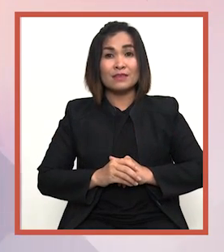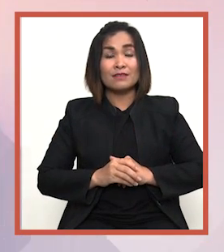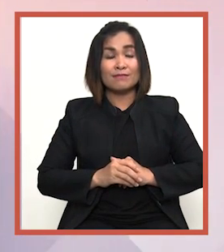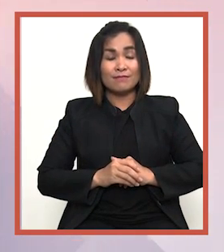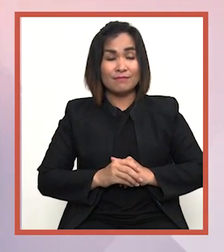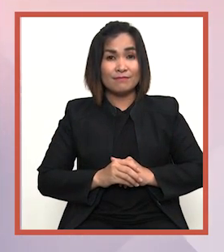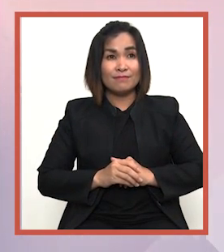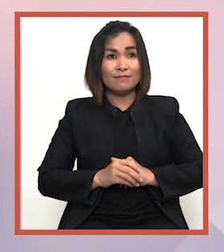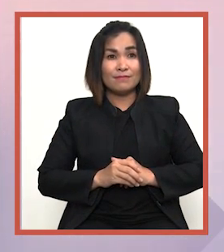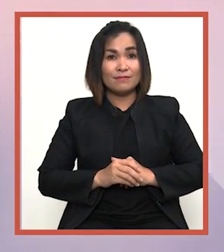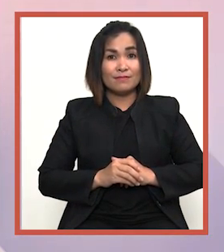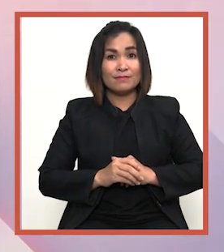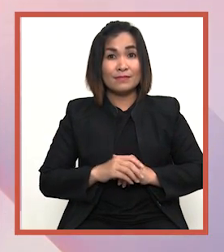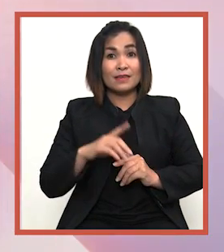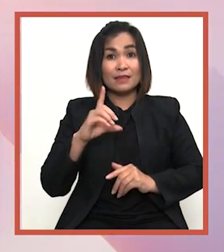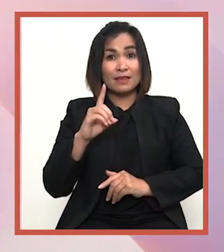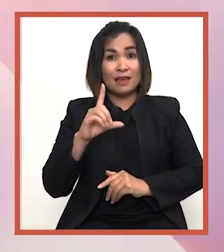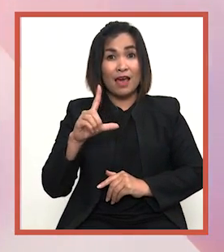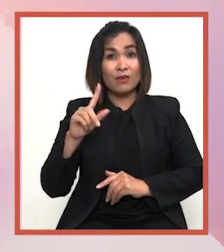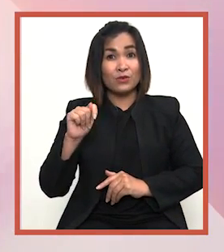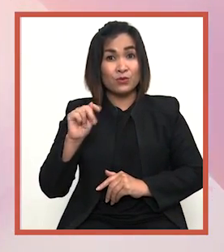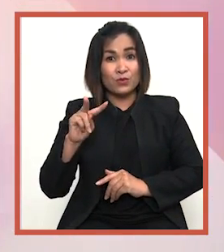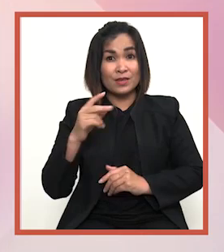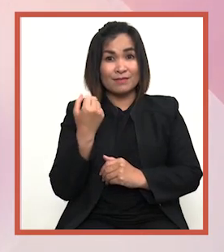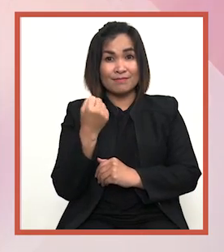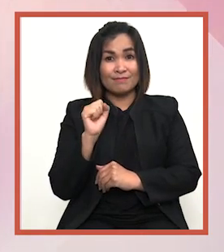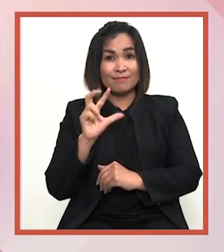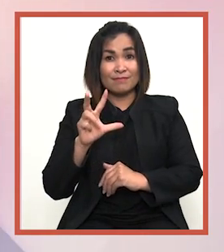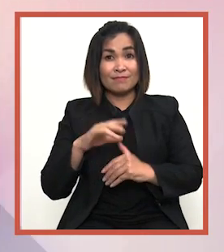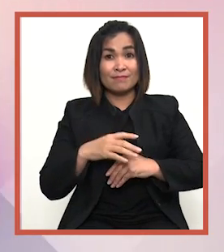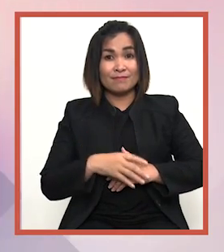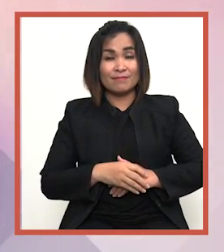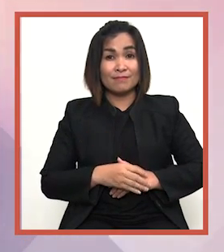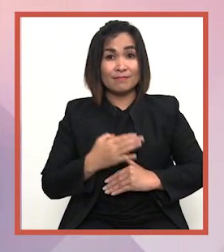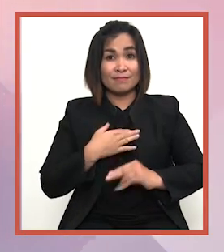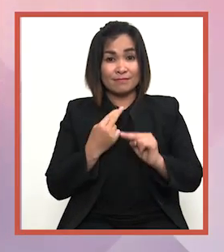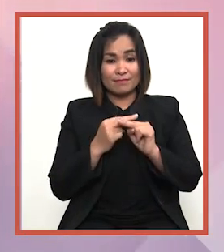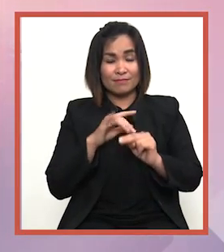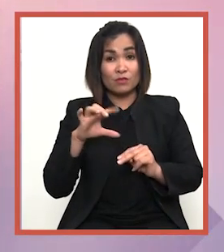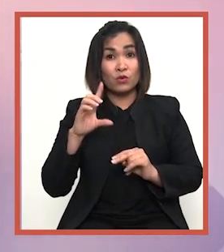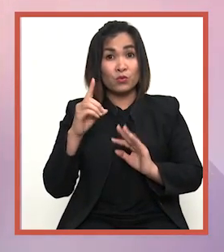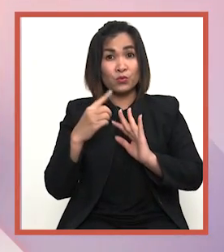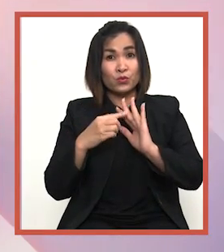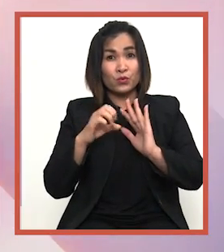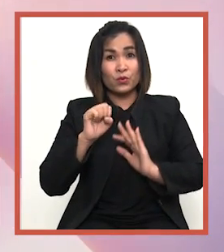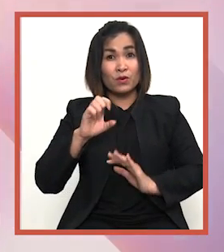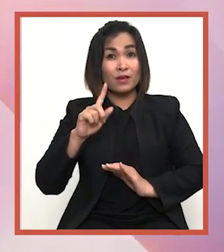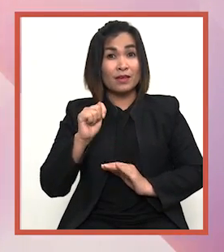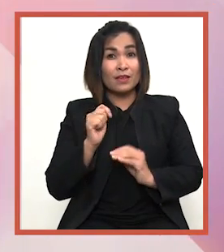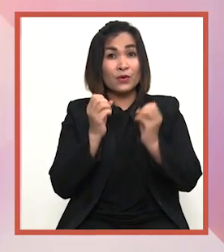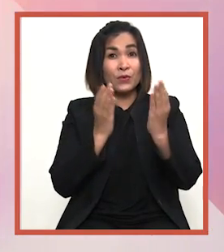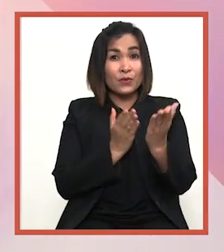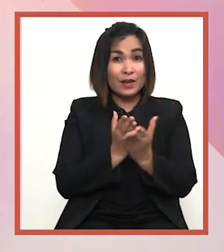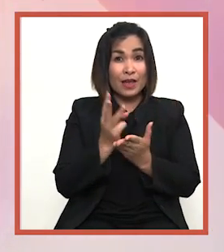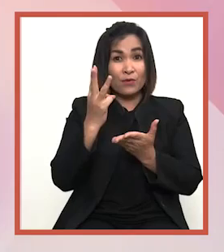กลผ่านดาวเทียม DLTV ช่องที่13กระผมครูดุสิตพรประสาทแผนก